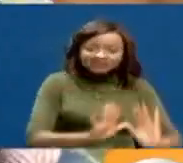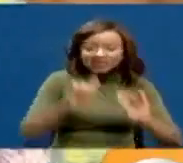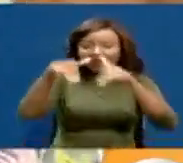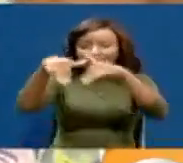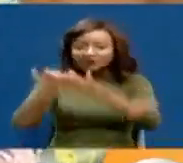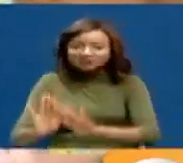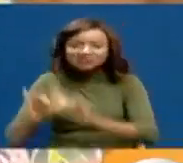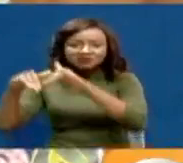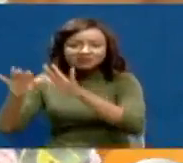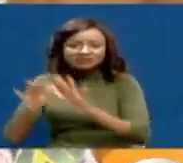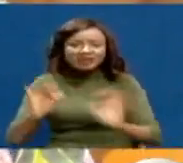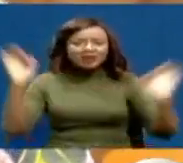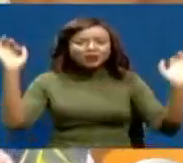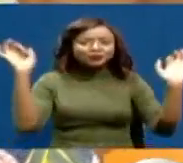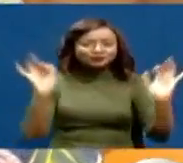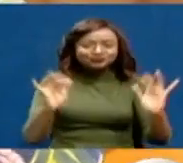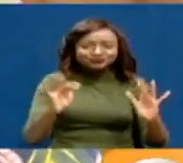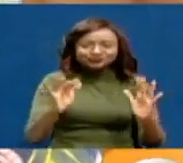katika mass graves kila pahali.